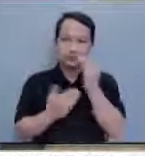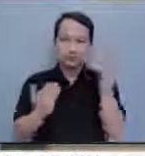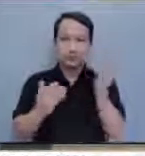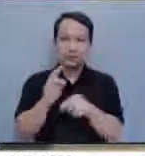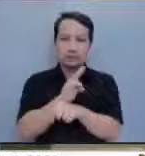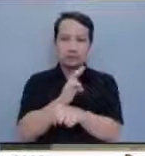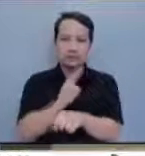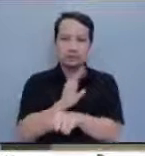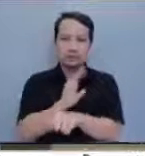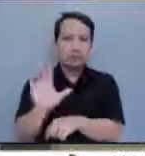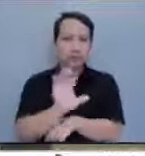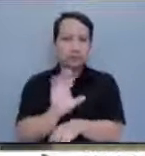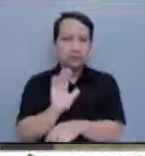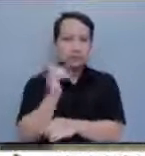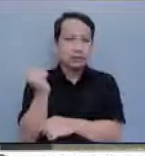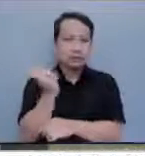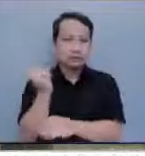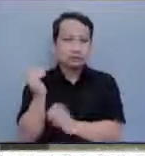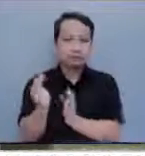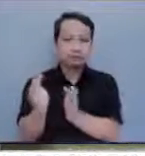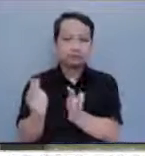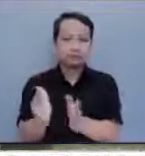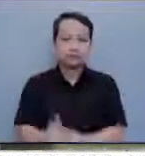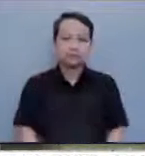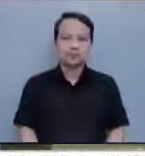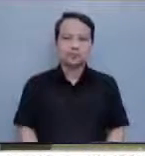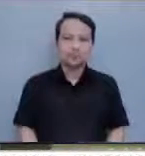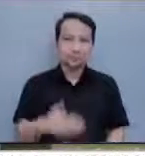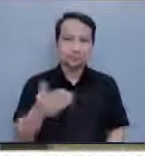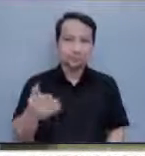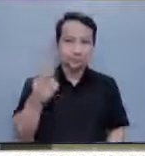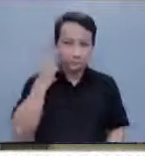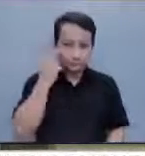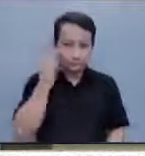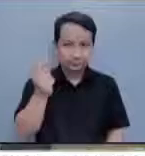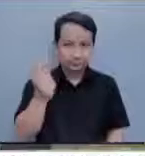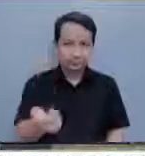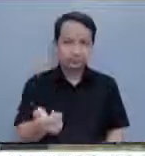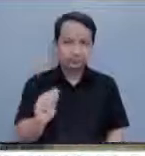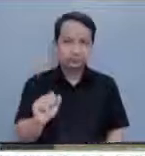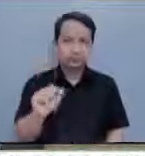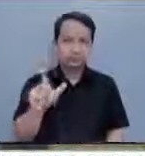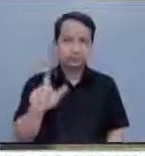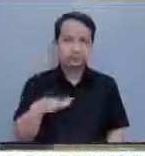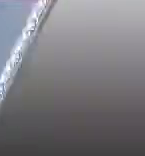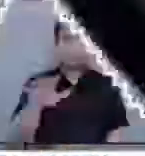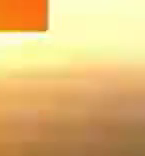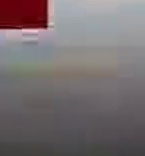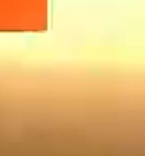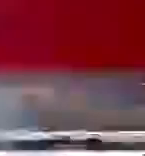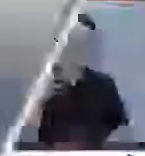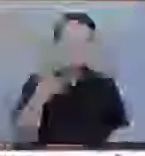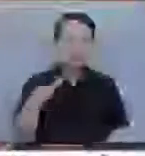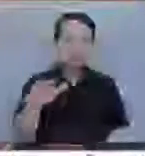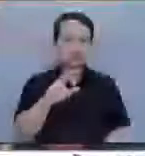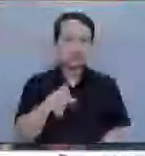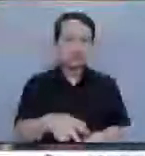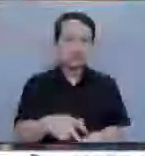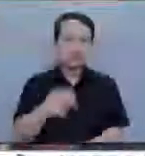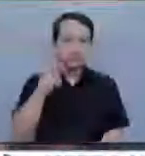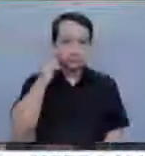ang mga alternatibong ruta. Si Noel Talakay sa Retalia Live. Rise and shine, Noel!